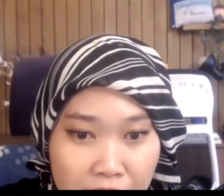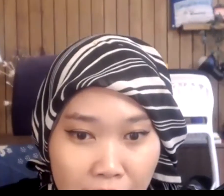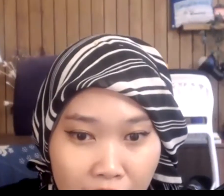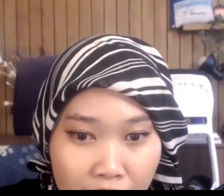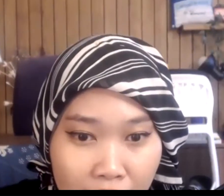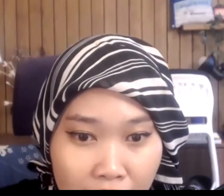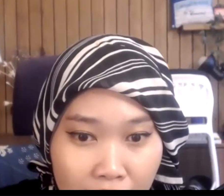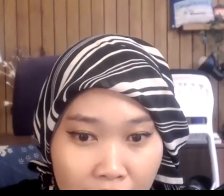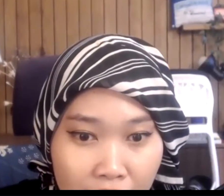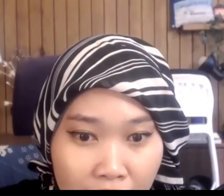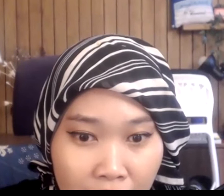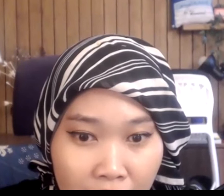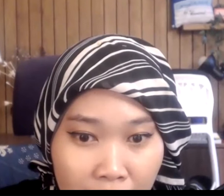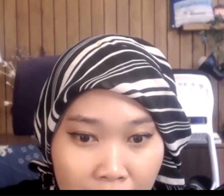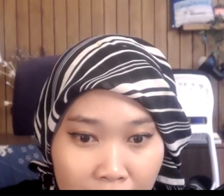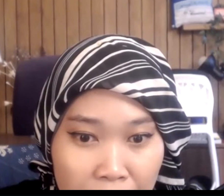ya